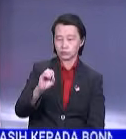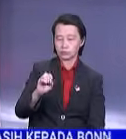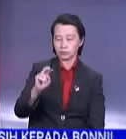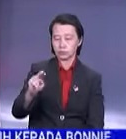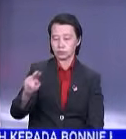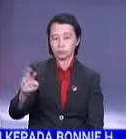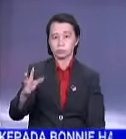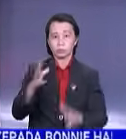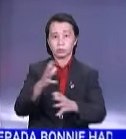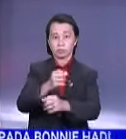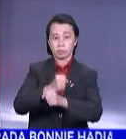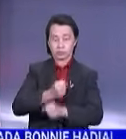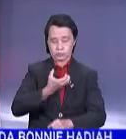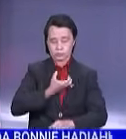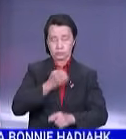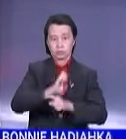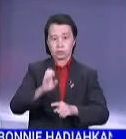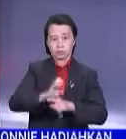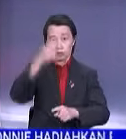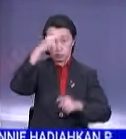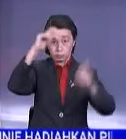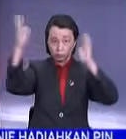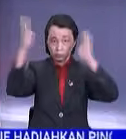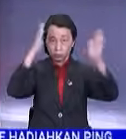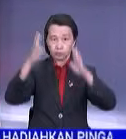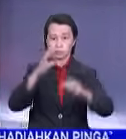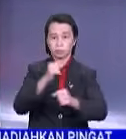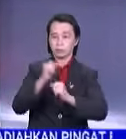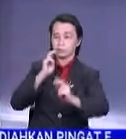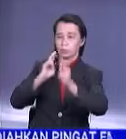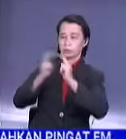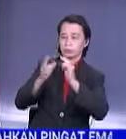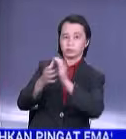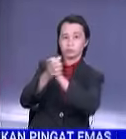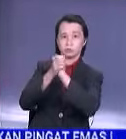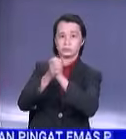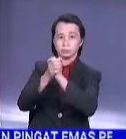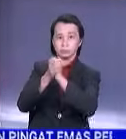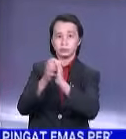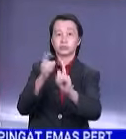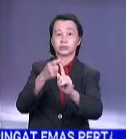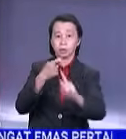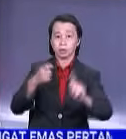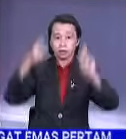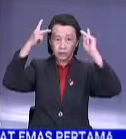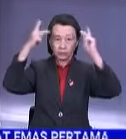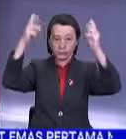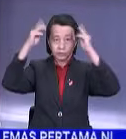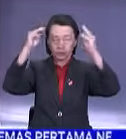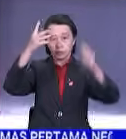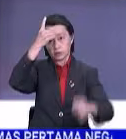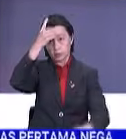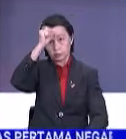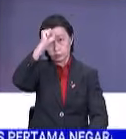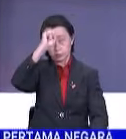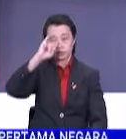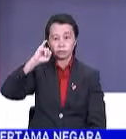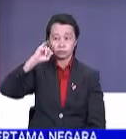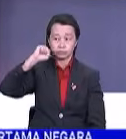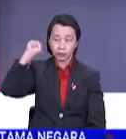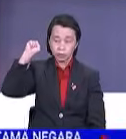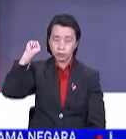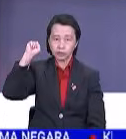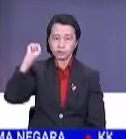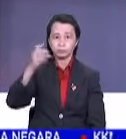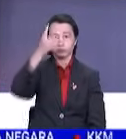menghadiahkan pingat emas pertama buat Malaysia curut menerima ucapan Tania daripada pencari menteri Datuk Seri Ismail Sabri aku